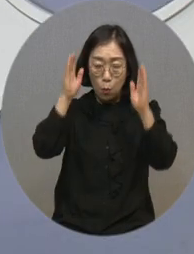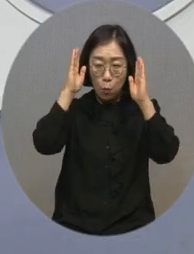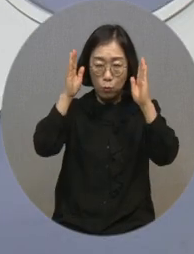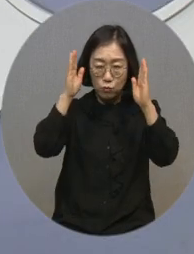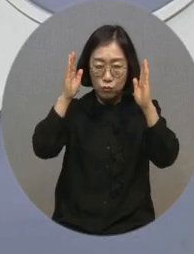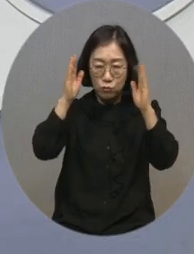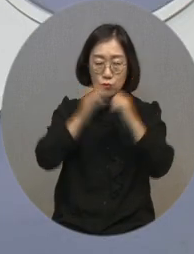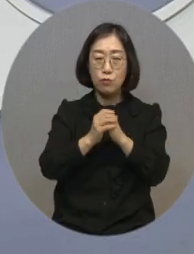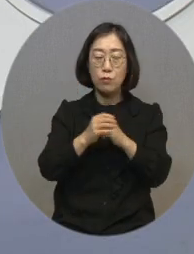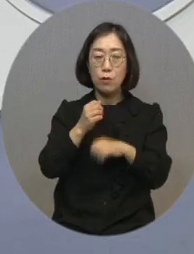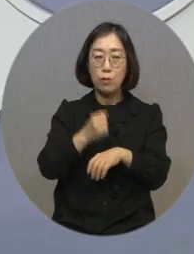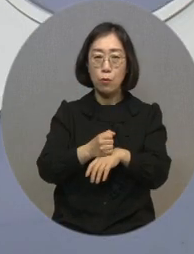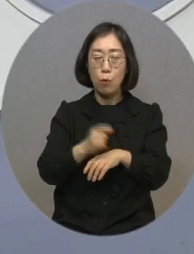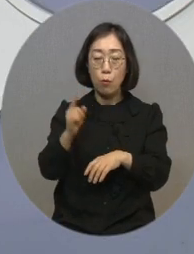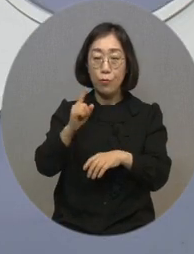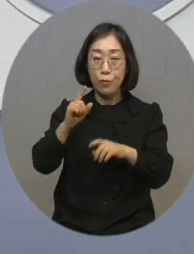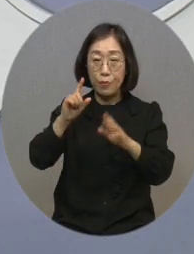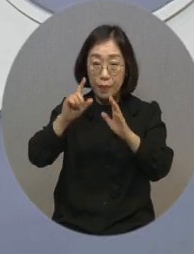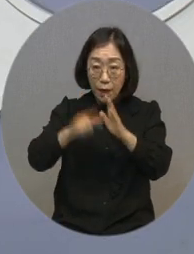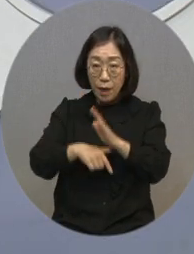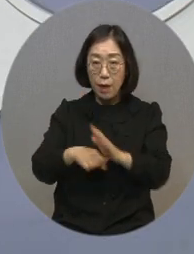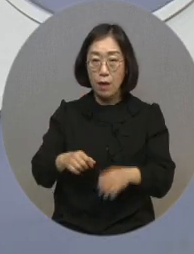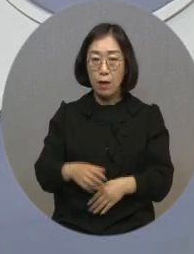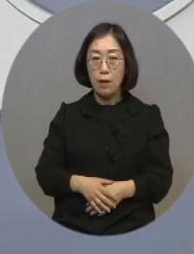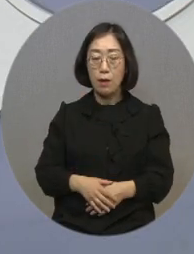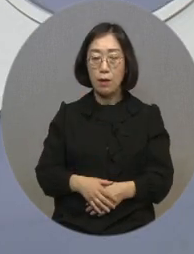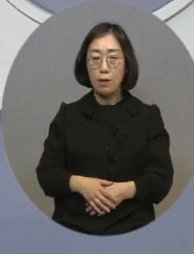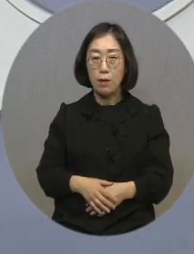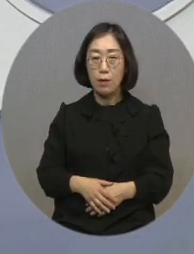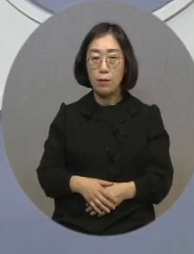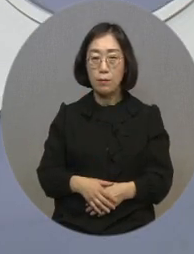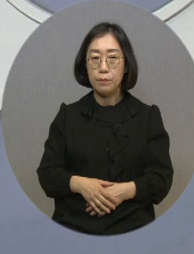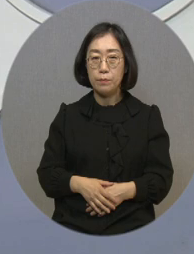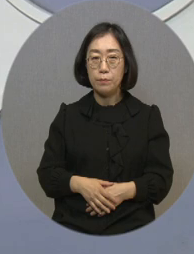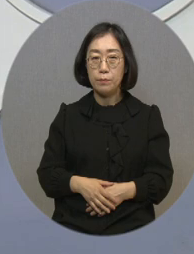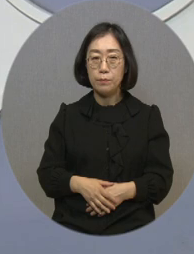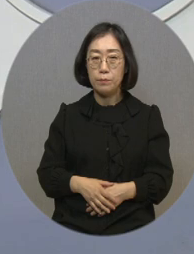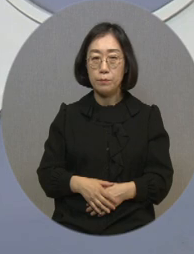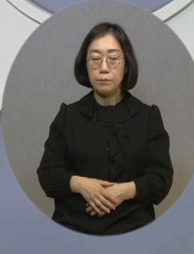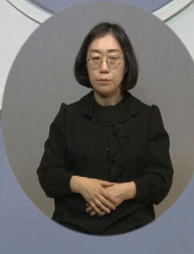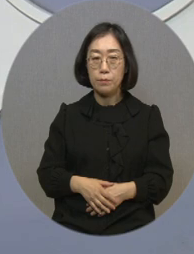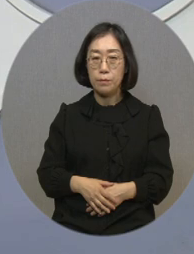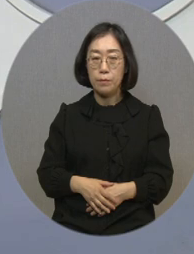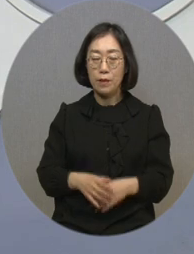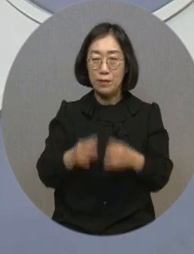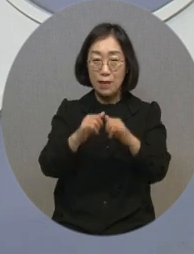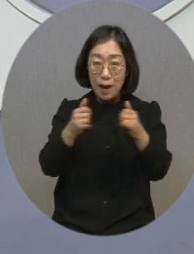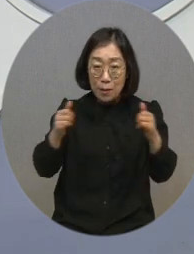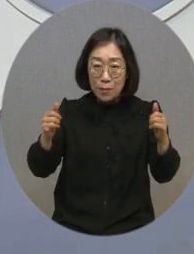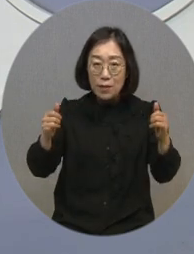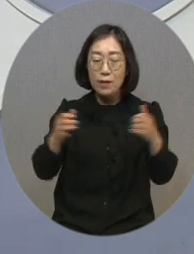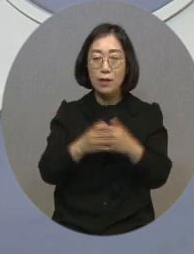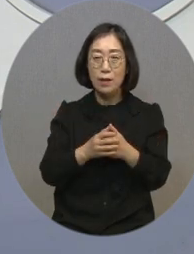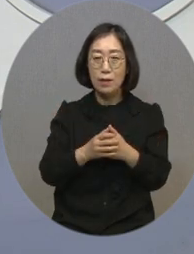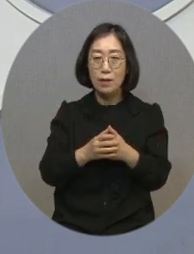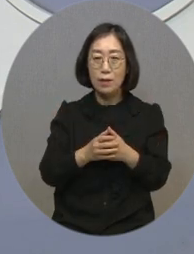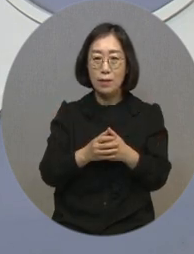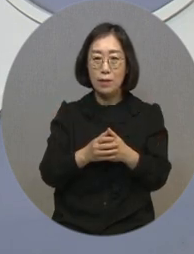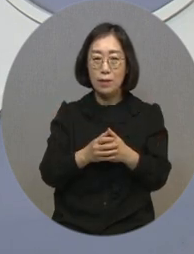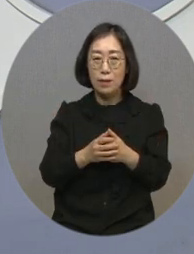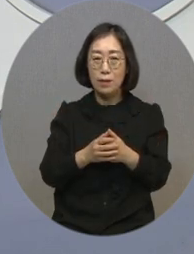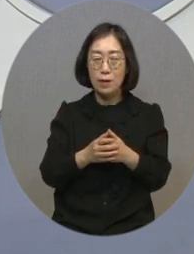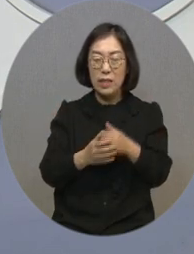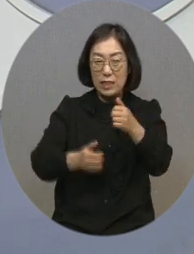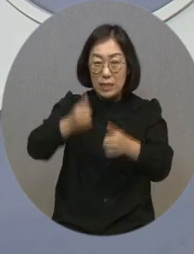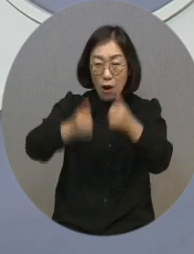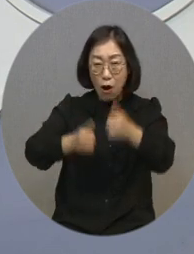이제 어느 순간 되니까는 조금 더 이제 그 많은 사람들이 몰리는 소위 말하는 이제 고시촌